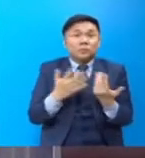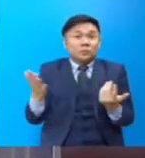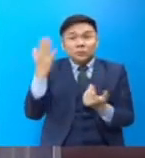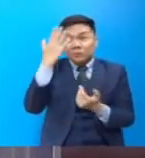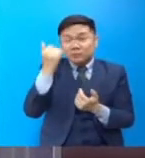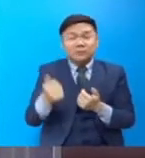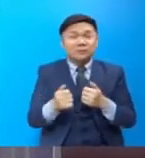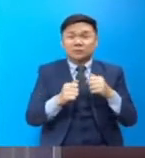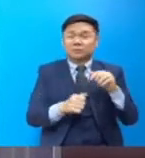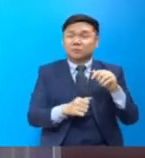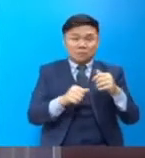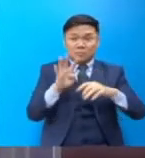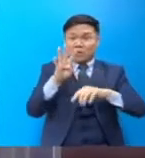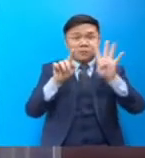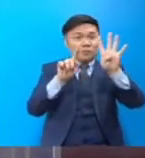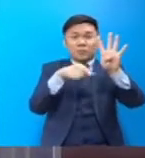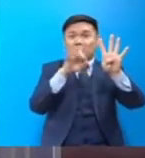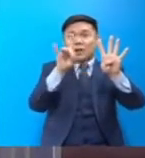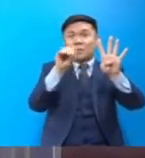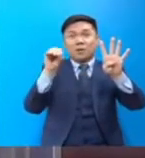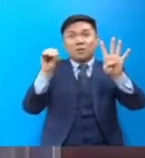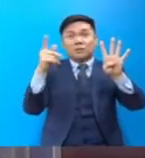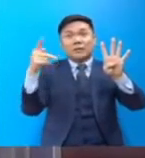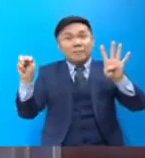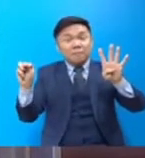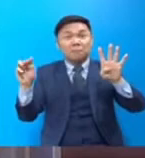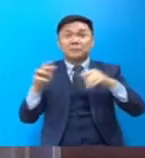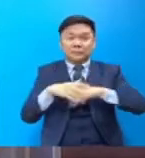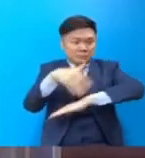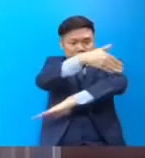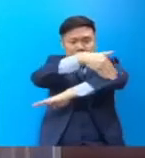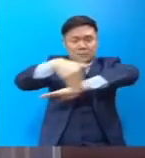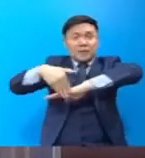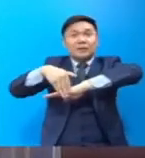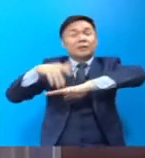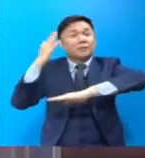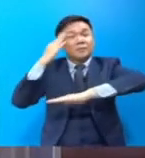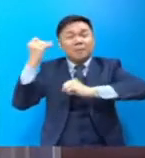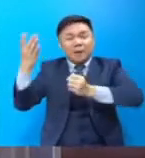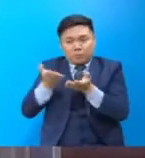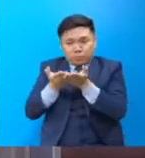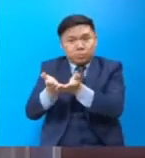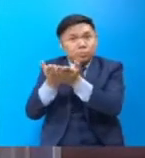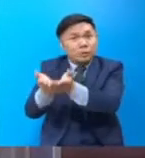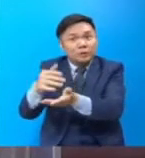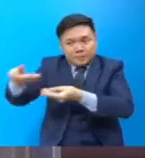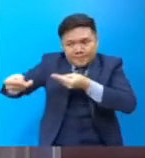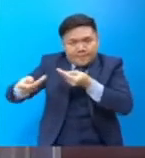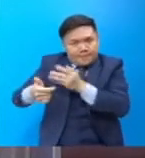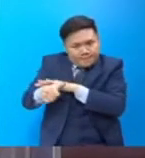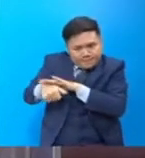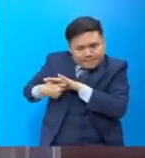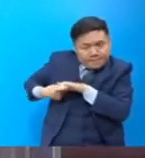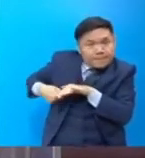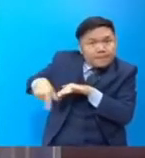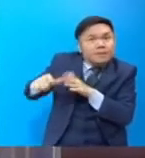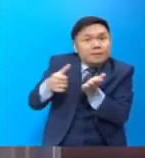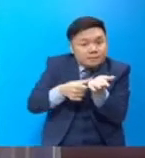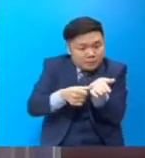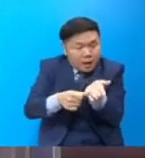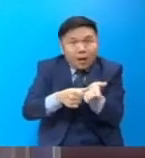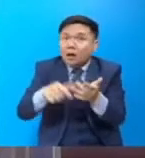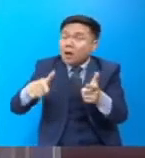berjumlah pakai gula peratus tambahan pletok sempit ini merupakan antara kawasan transit dadah dunia